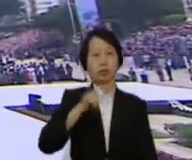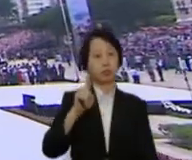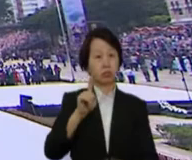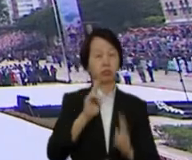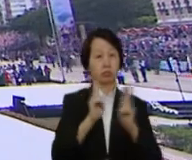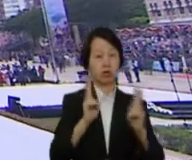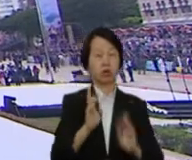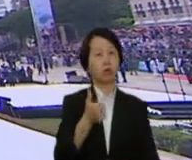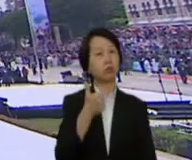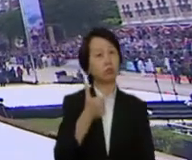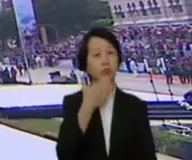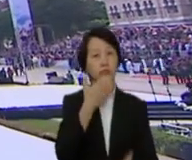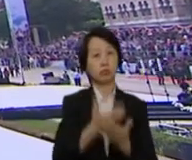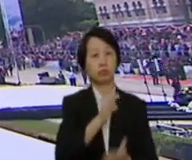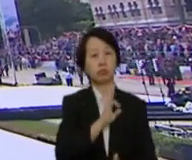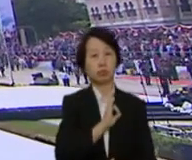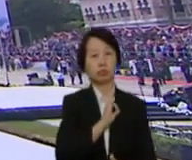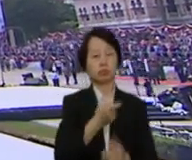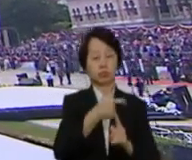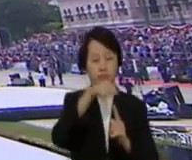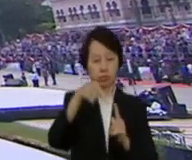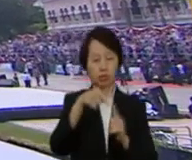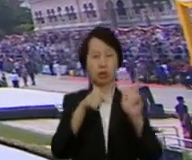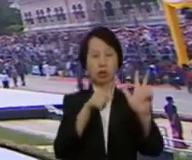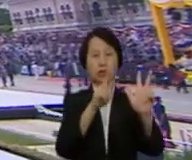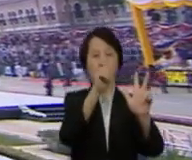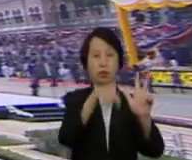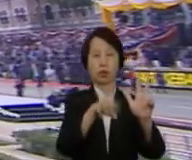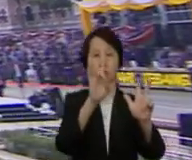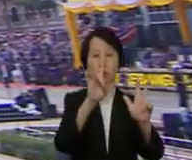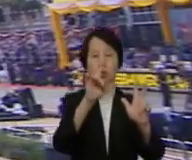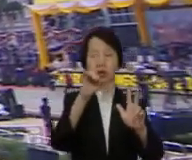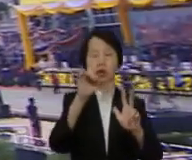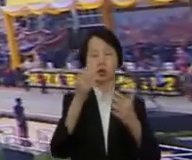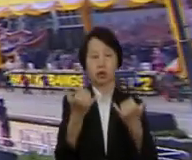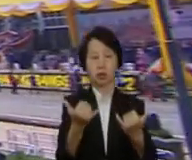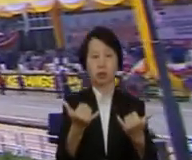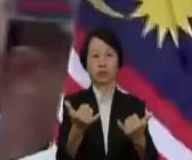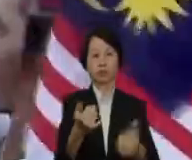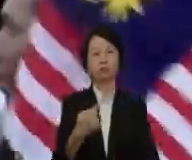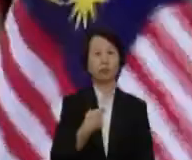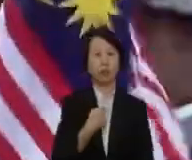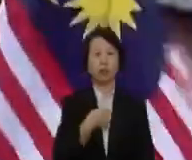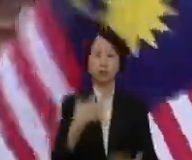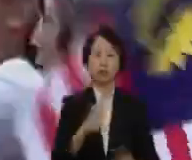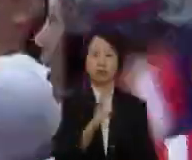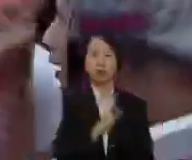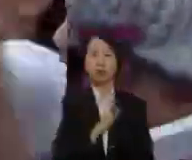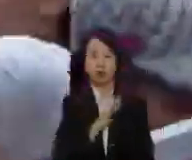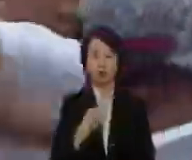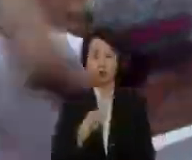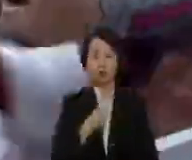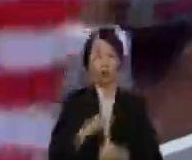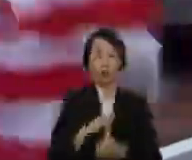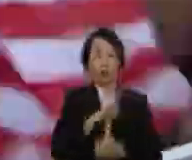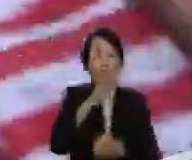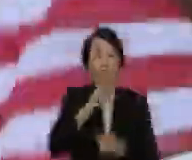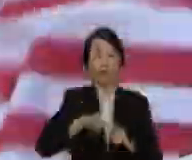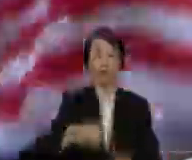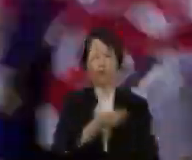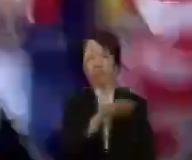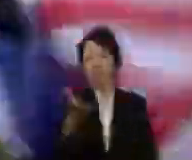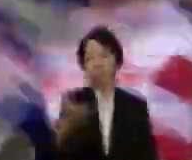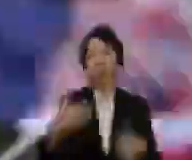sangat mengujakan pada tarikh 31 Ogos pada hari ini. Kami dah teruja, kami dah bersemangat, tapi mereka